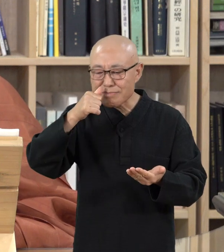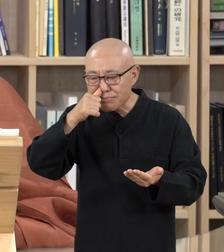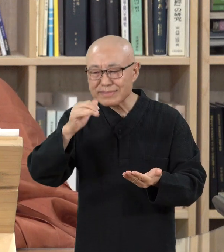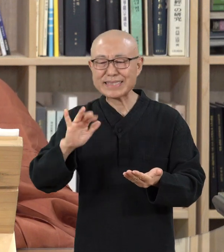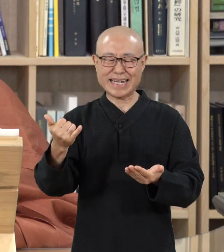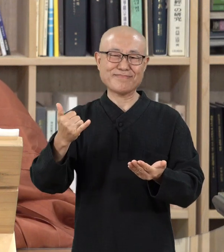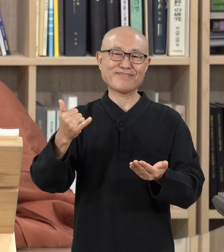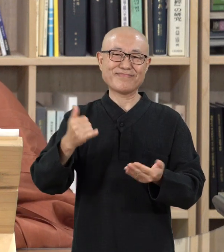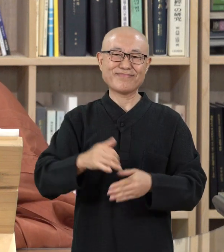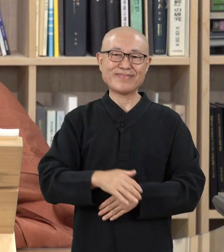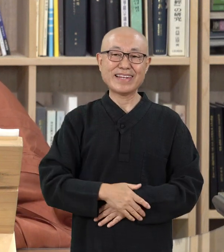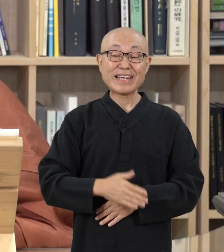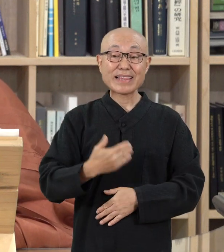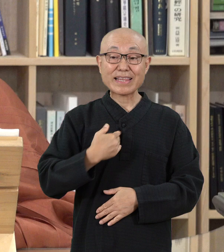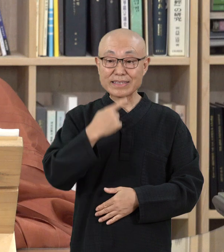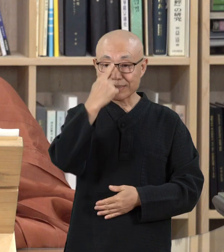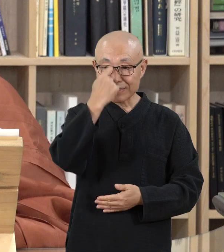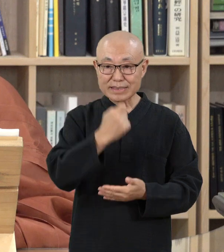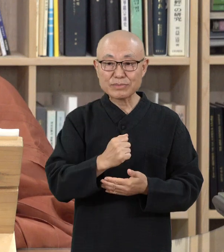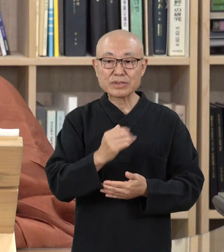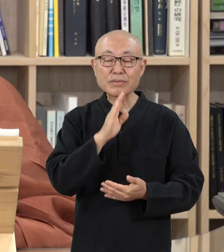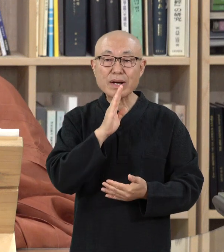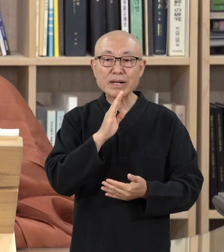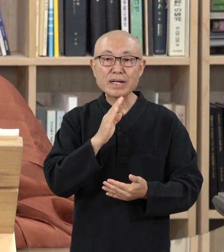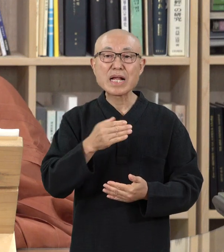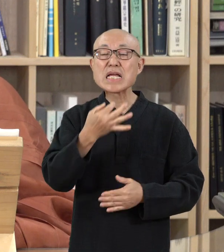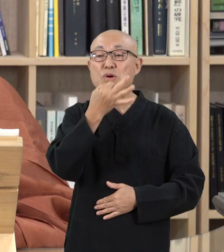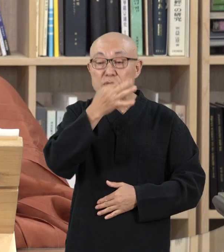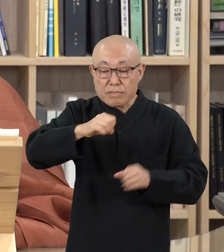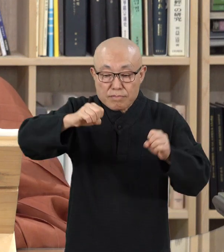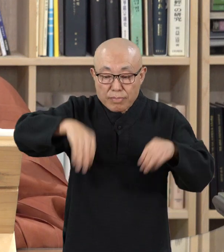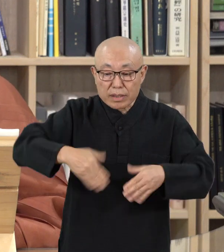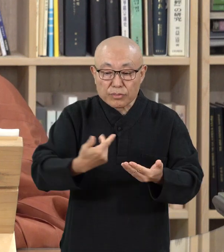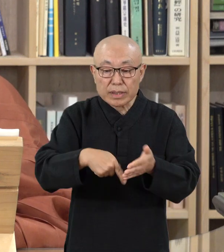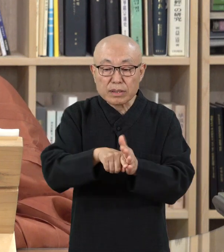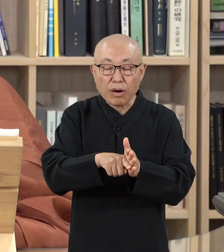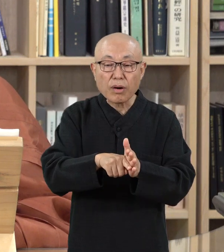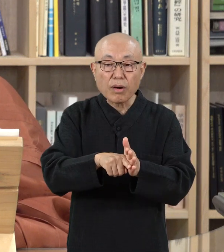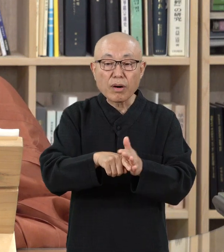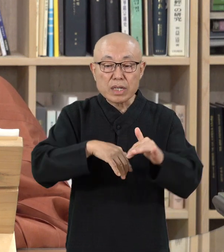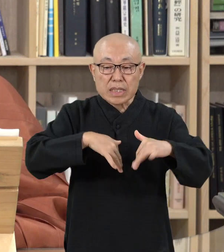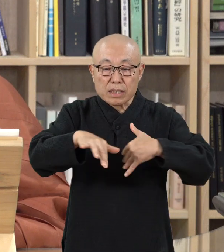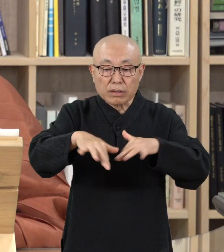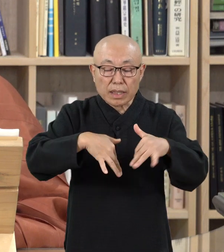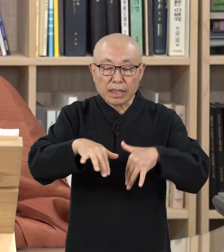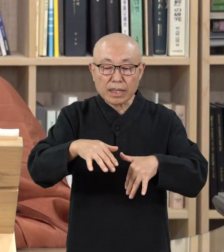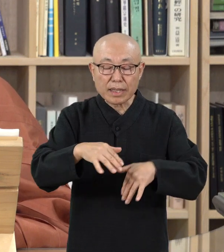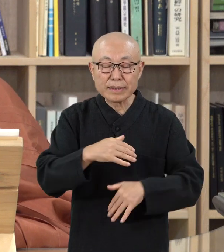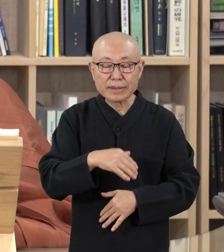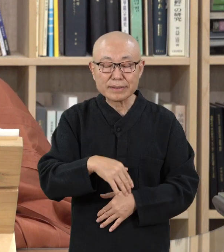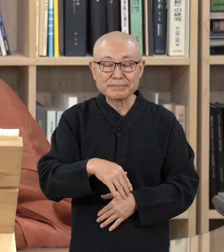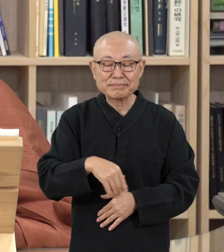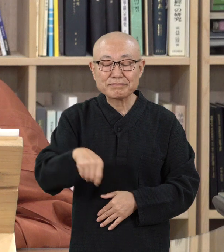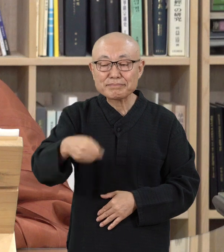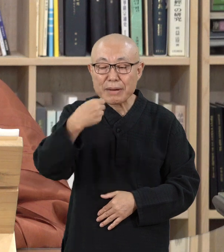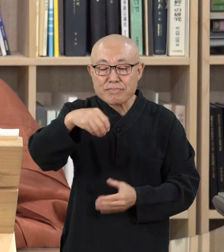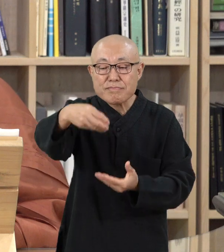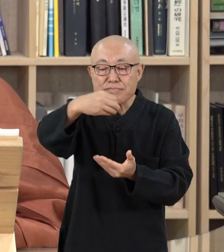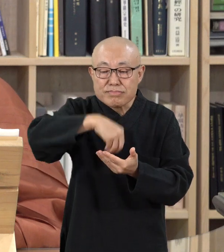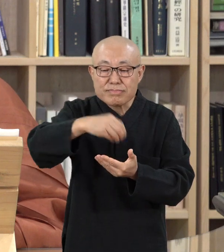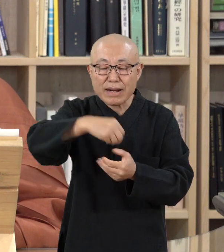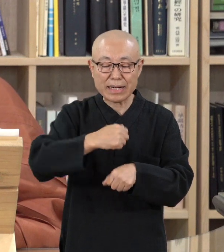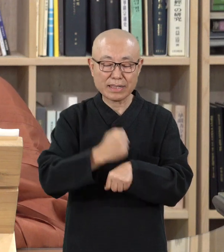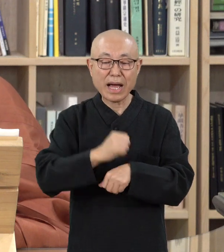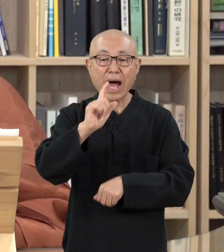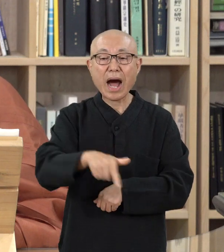지금 출가사문으로서 무소유를 실천하기 위해서 거리에 걸식하는 것, 오늘 하루 이 밥 한